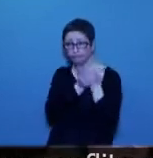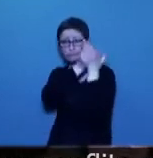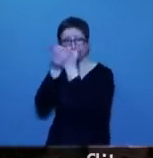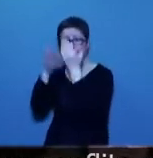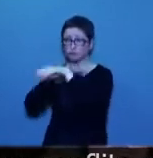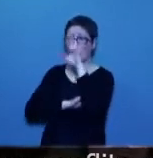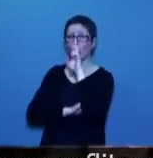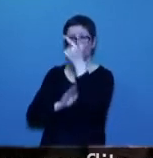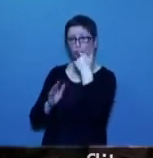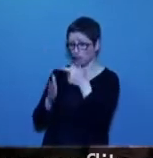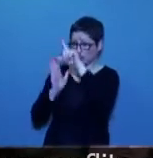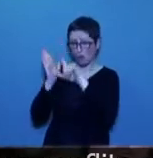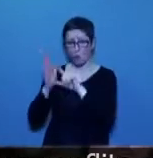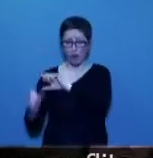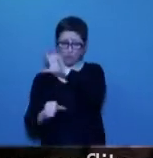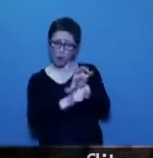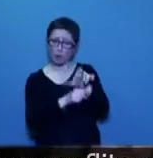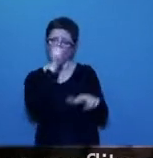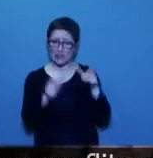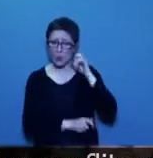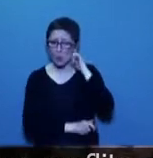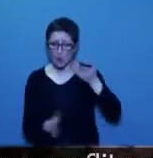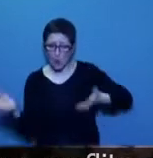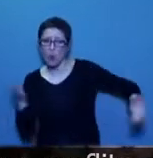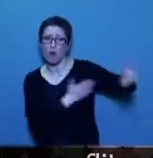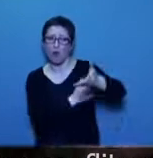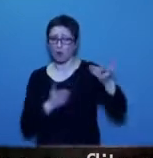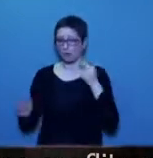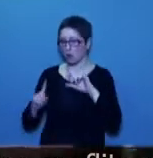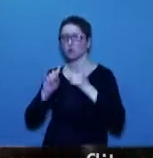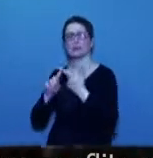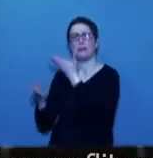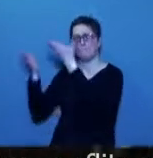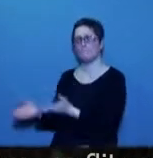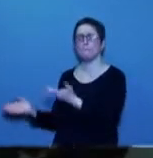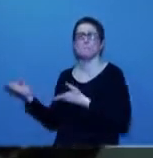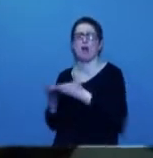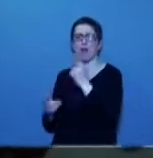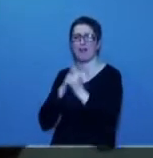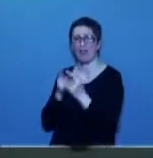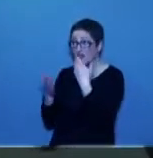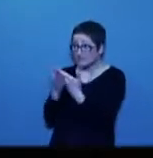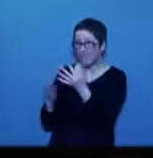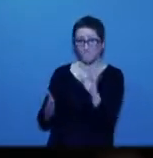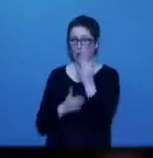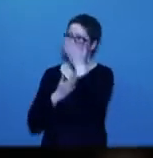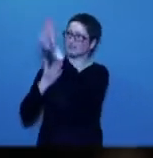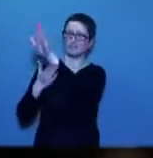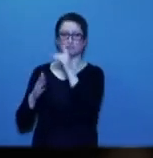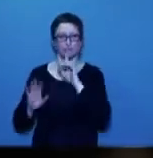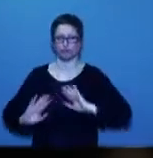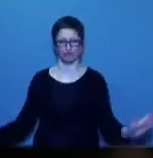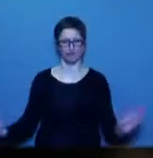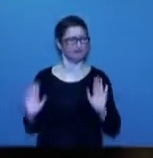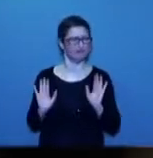contre les homosexuels. Ça, c'est sa deuxième erreur à elle. Non, ce n'est pas ça la France. Et